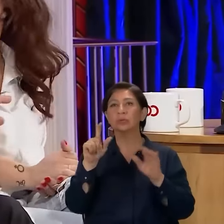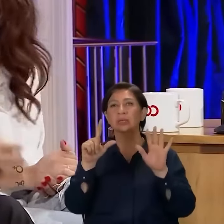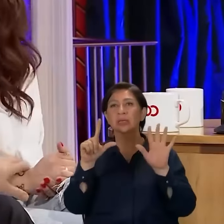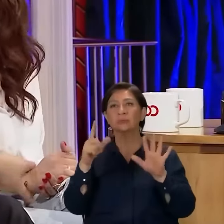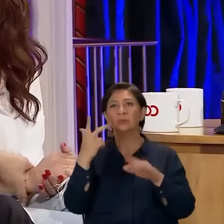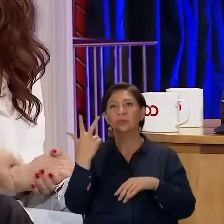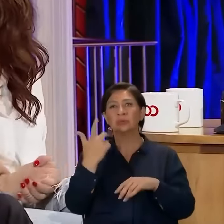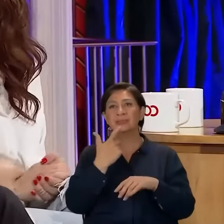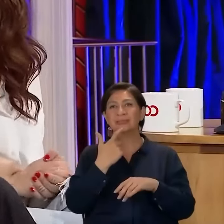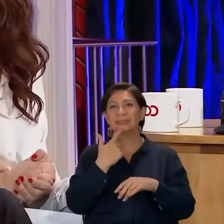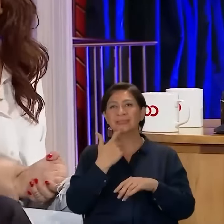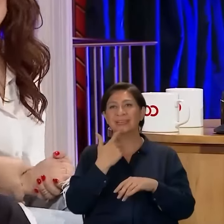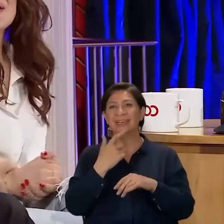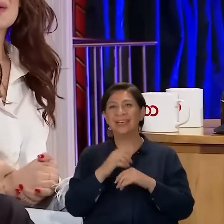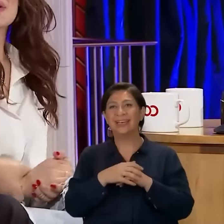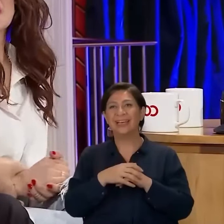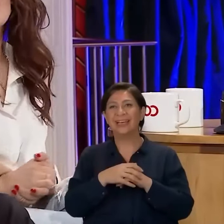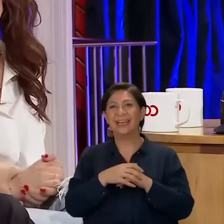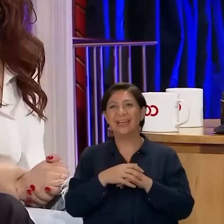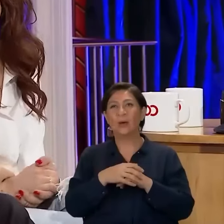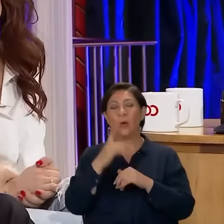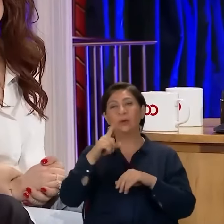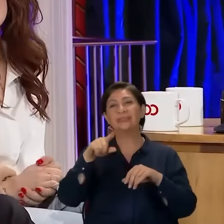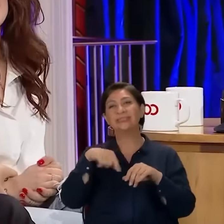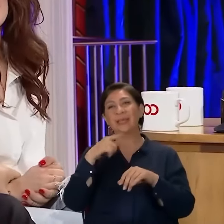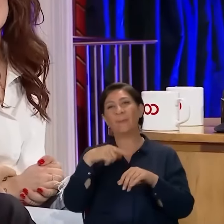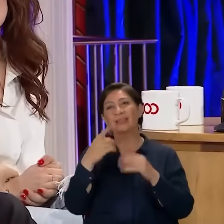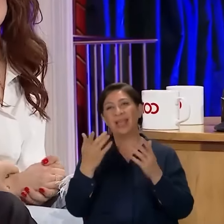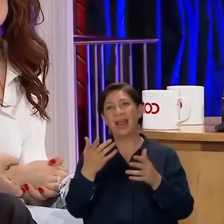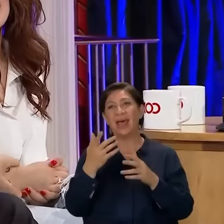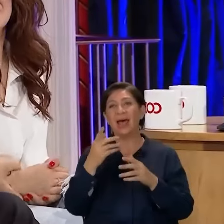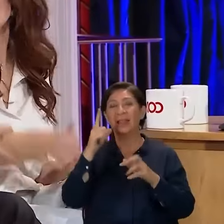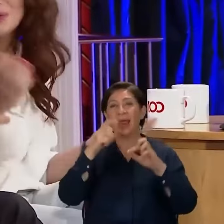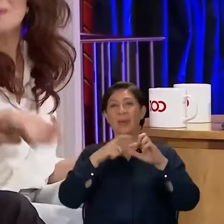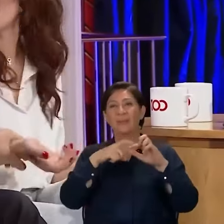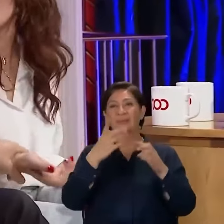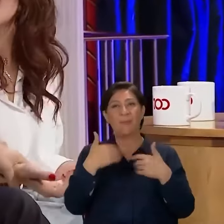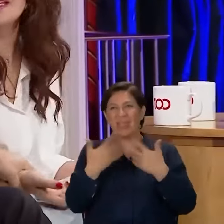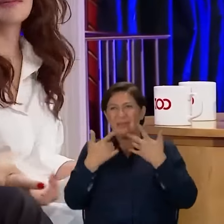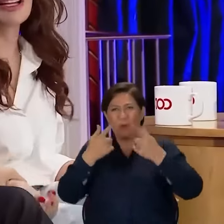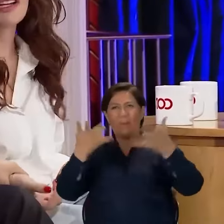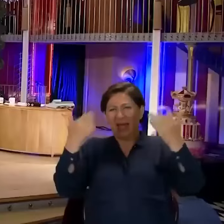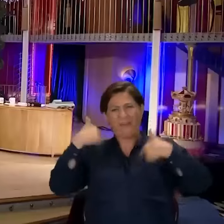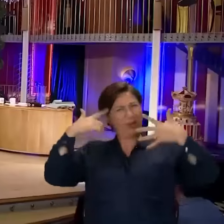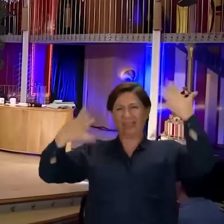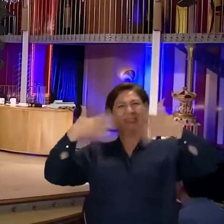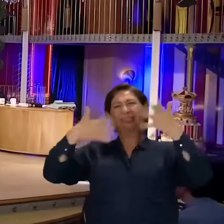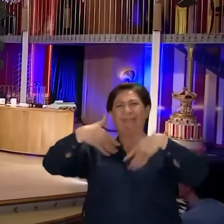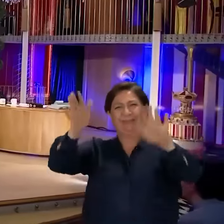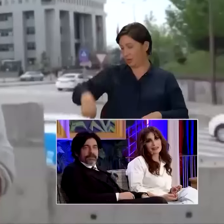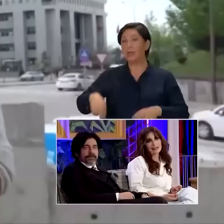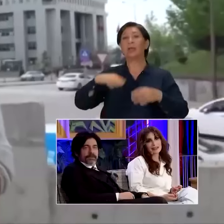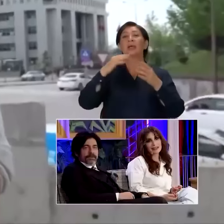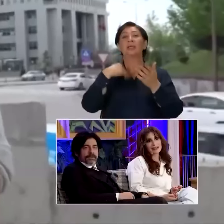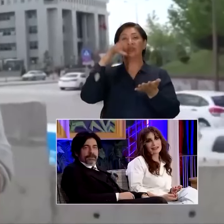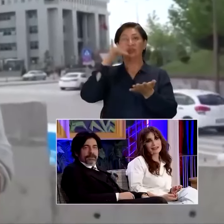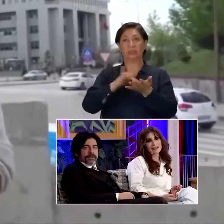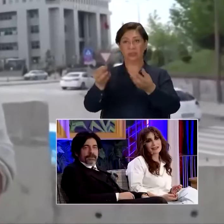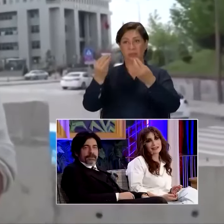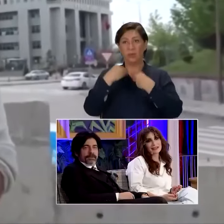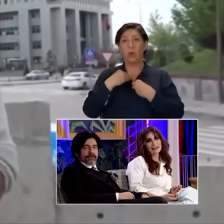1973 yılında o zamanlar rahmetli, ne diyorum ben be, beni de vallahi Devam! 10 yıl